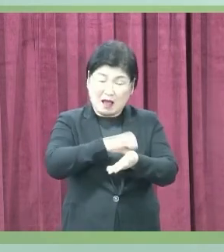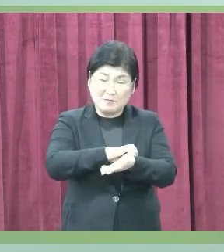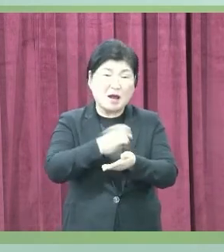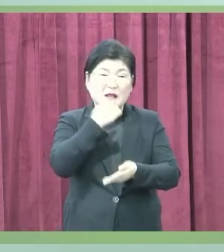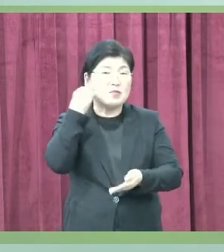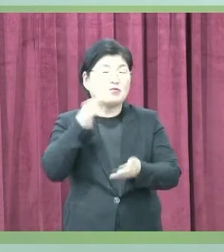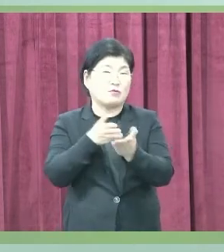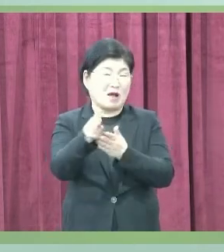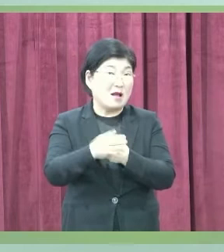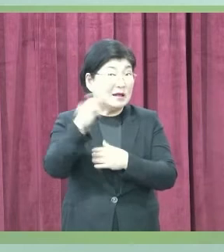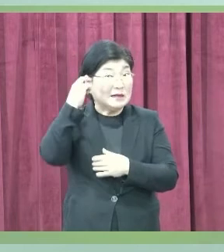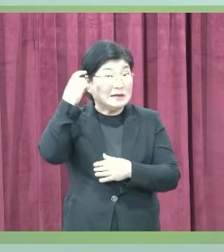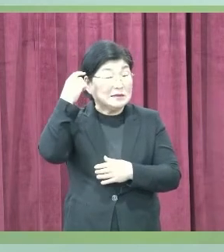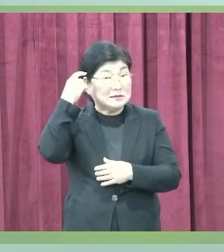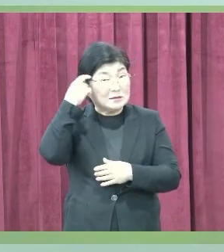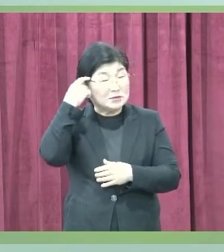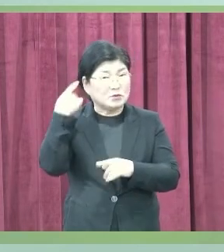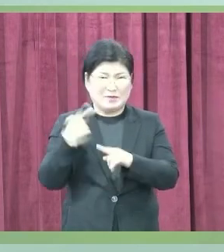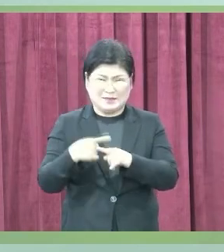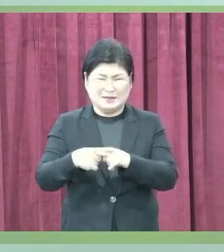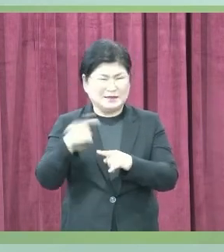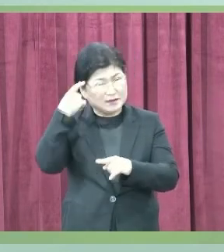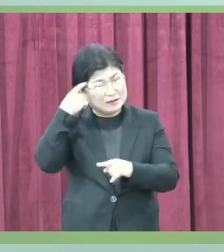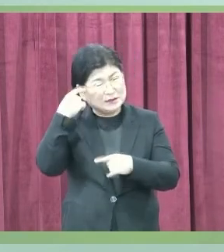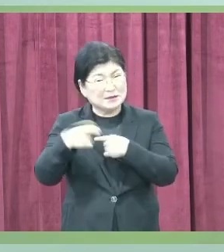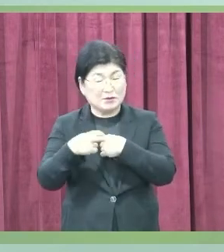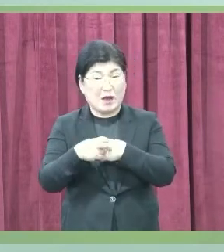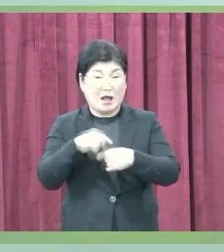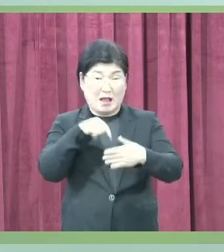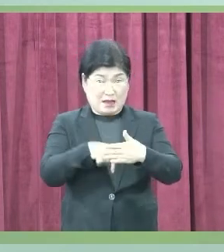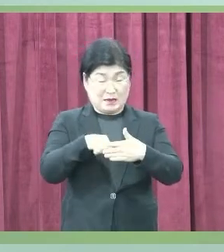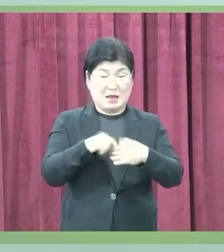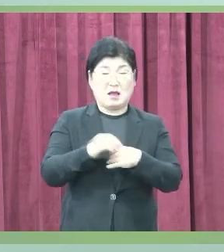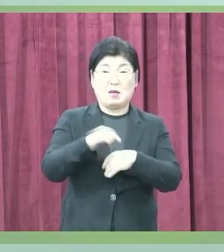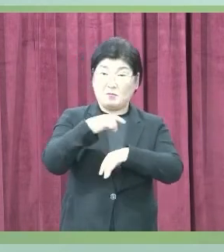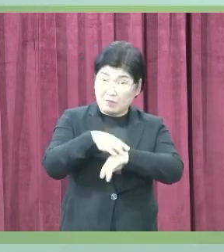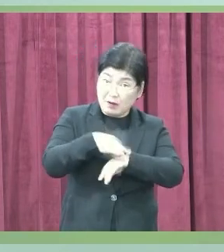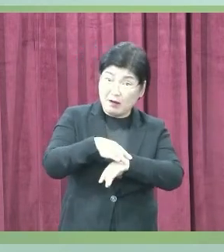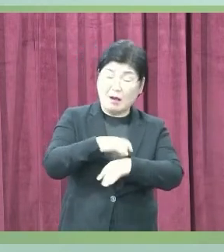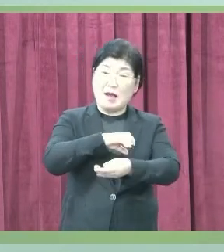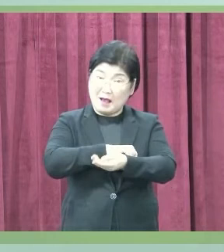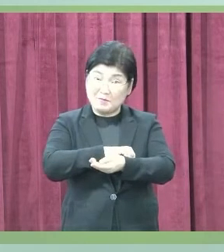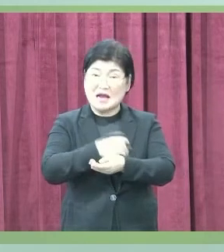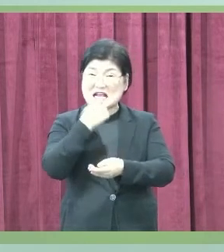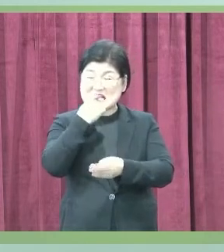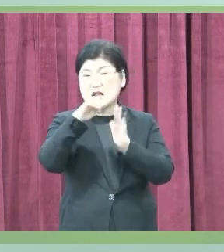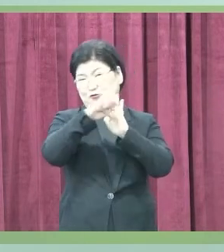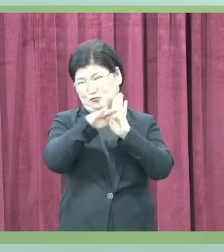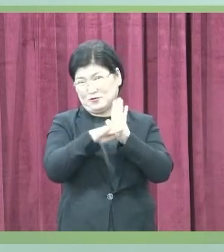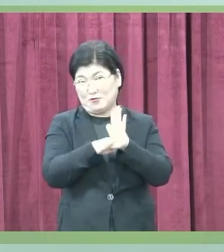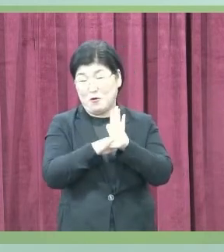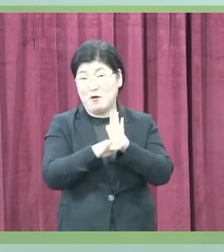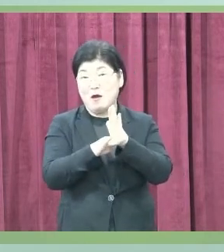나타났습니다. 정신과도 역시 정신건강의학과가 1위, 그 다음에 내과, 정형외과, 한방, 치과의 순서로